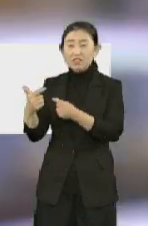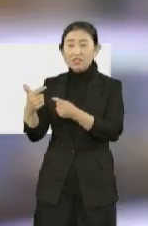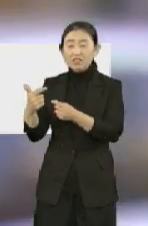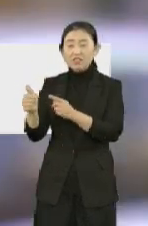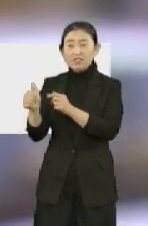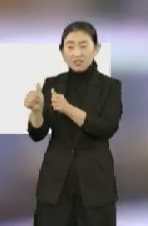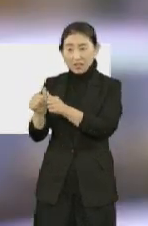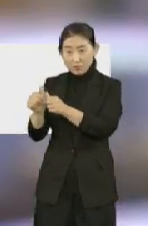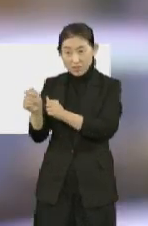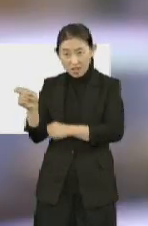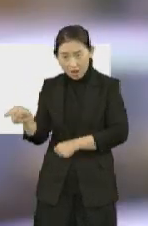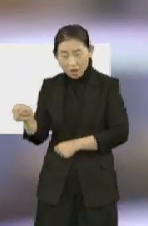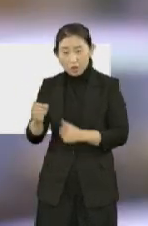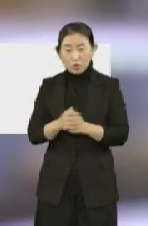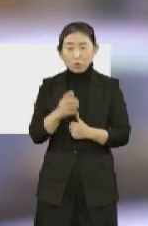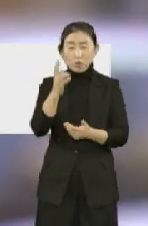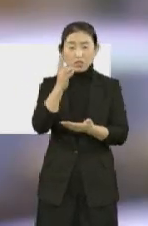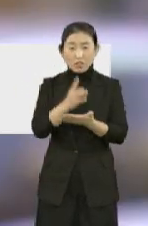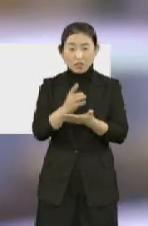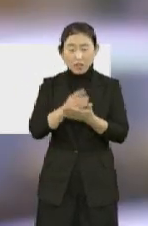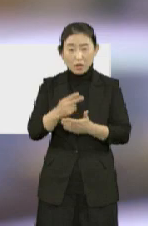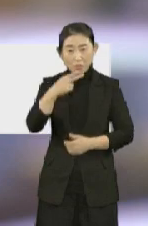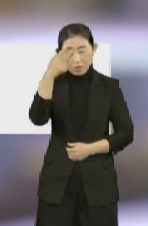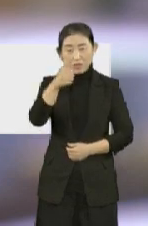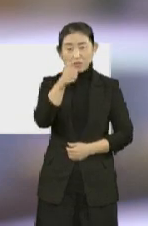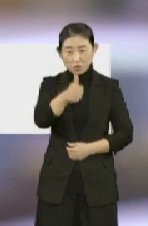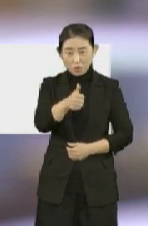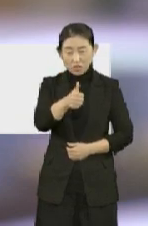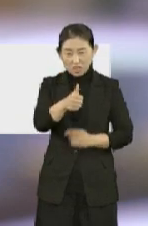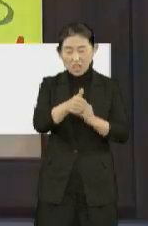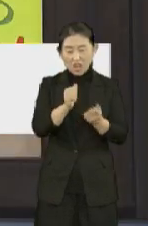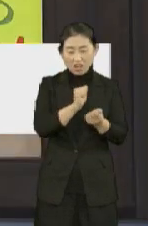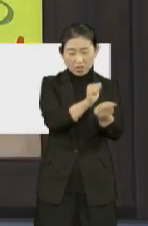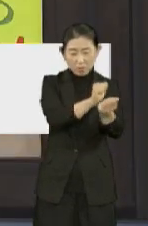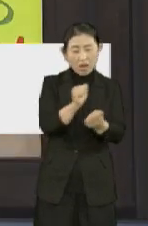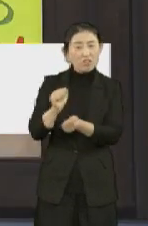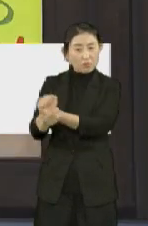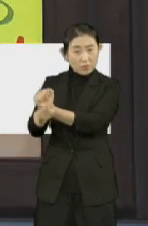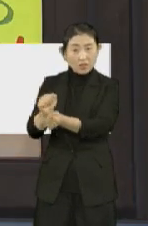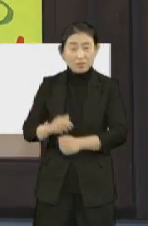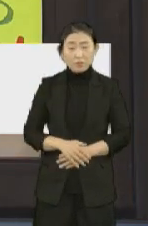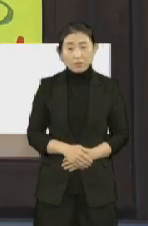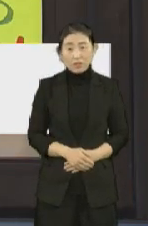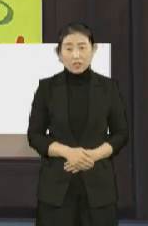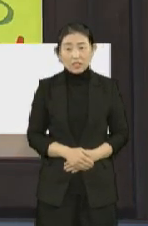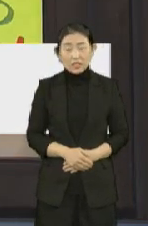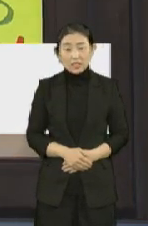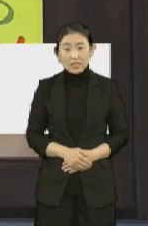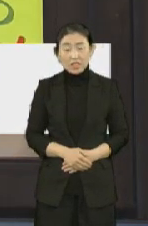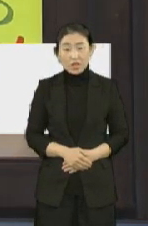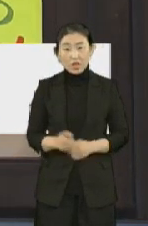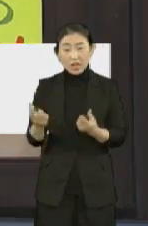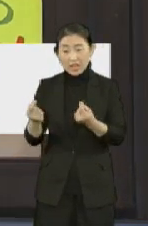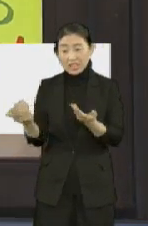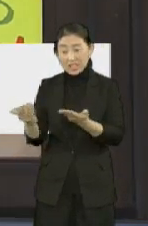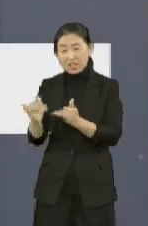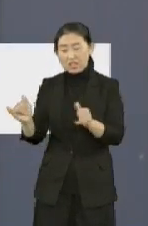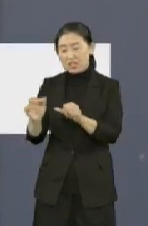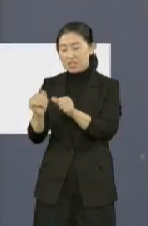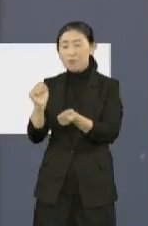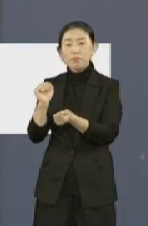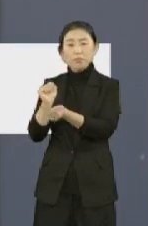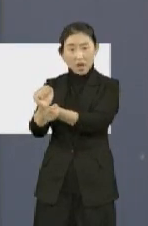포차 주인인 차란 266 뻔히 전파 원으로 추정됩니다 이미 직장동료 5명